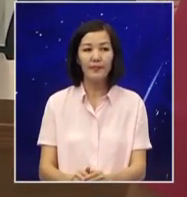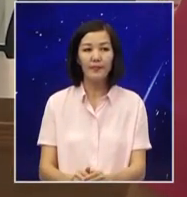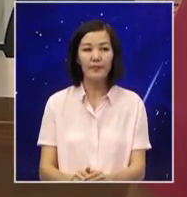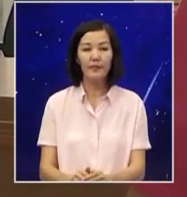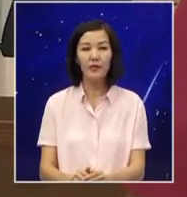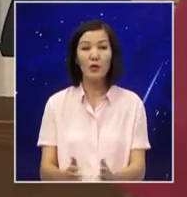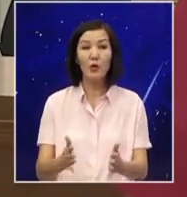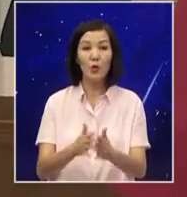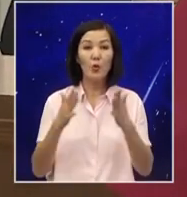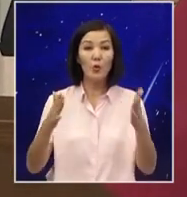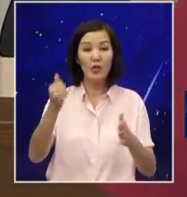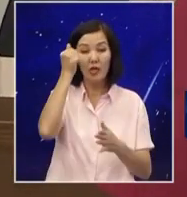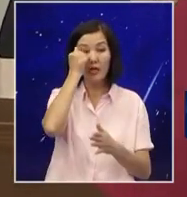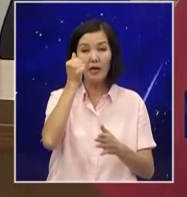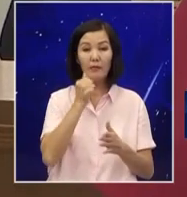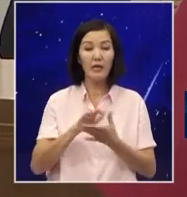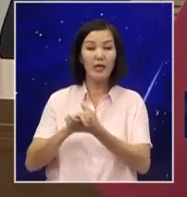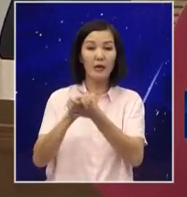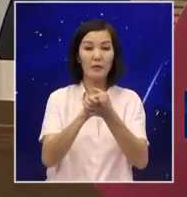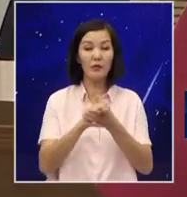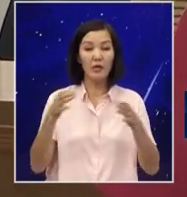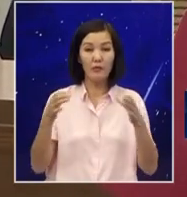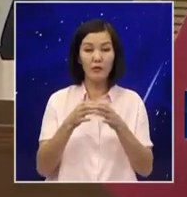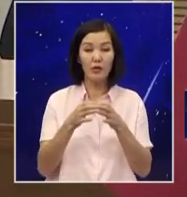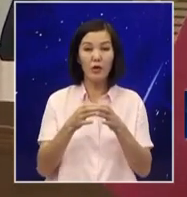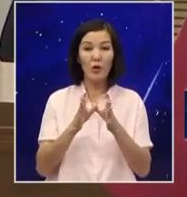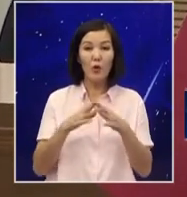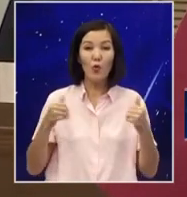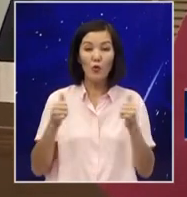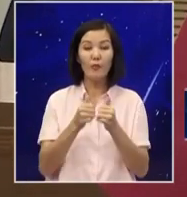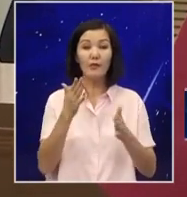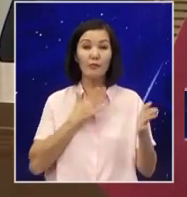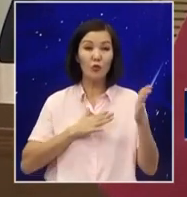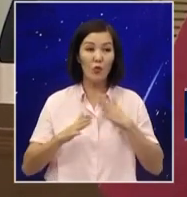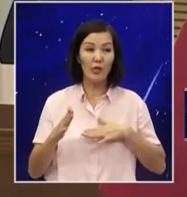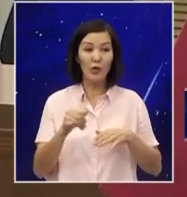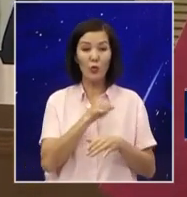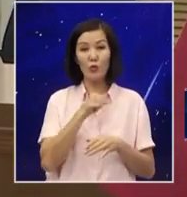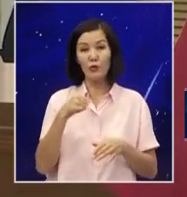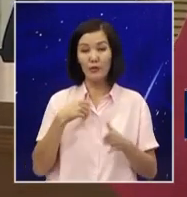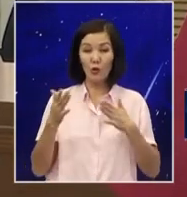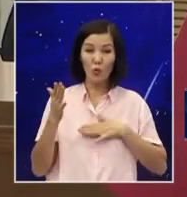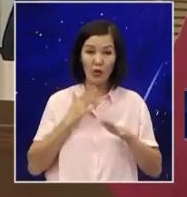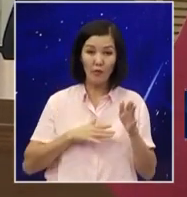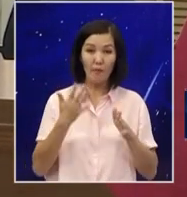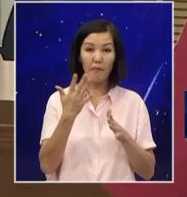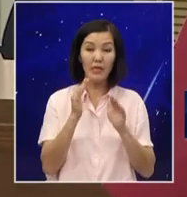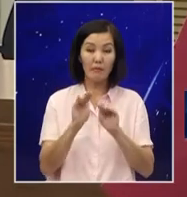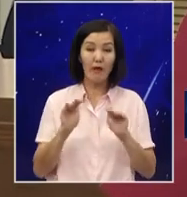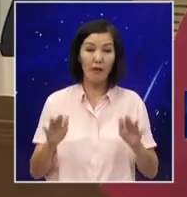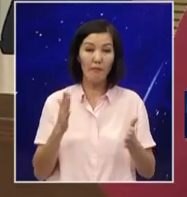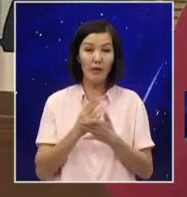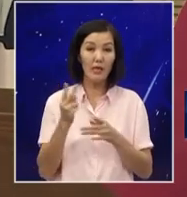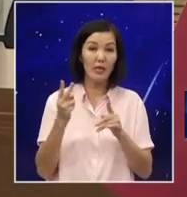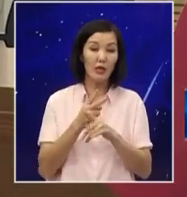Көп рахмет осы біздің профсоюзный комитетімізге. Балашағаларымыз қуанат. Өзімізде қуанып жүрміз. 5 балам бар,